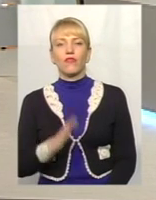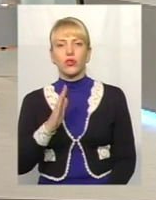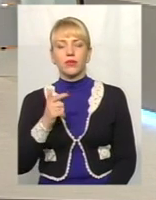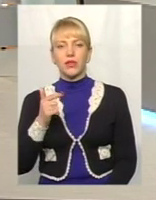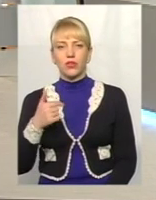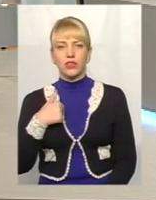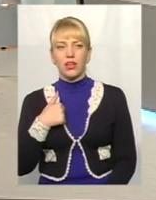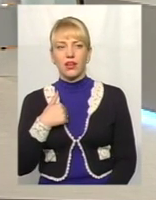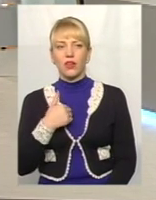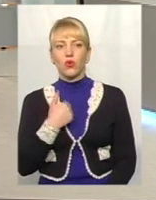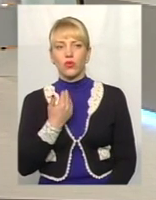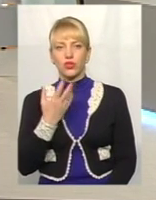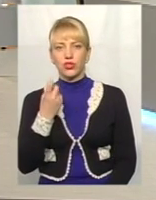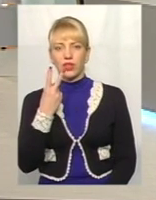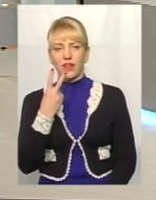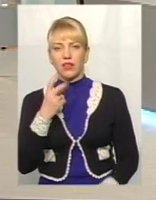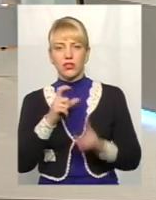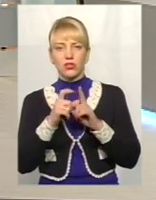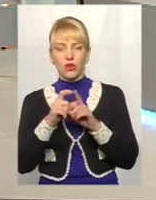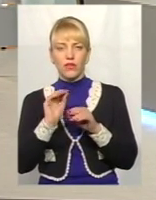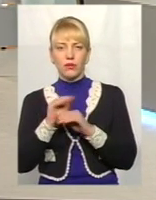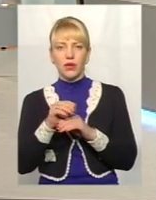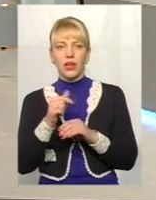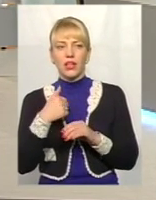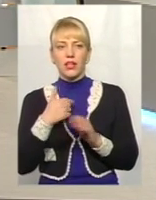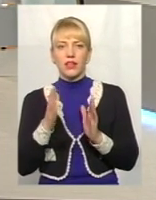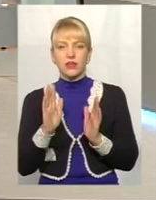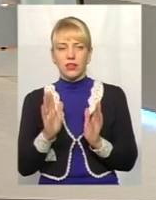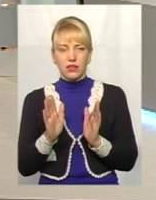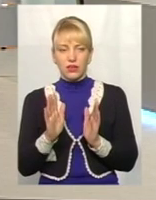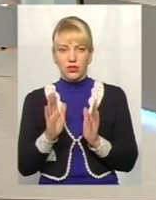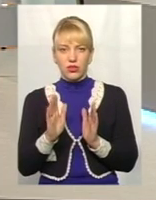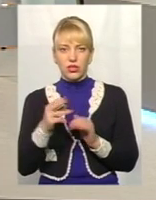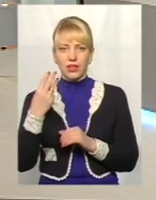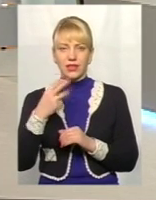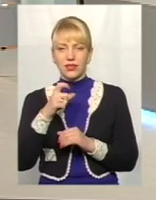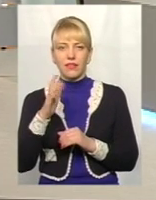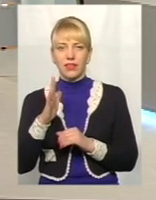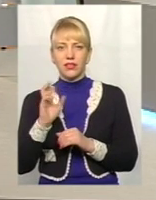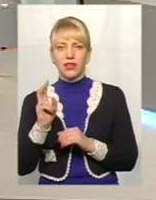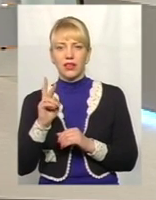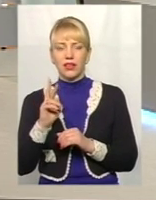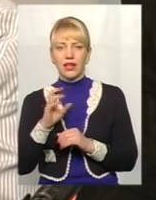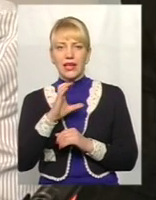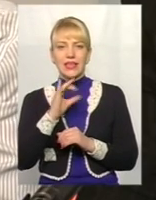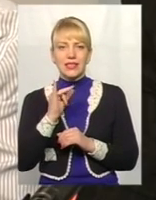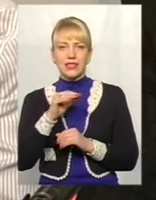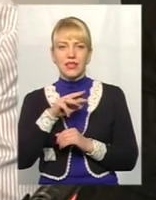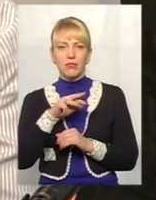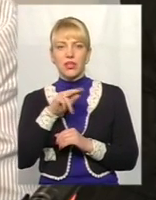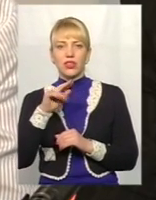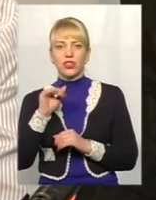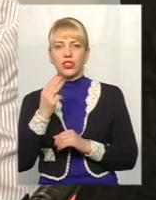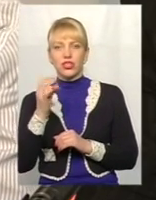я хочу два слова сказати вам, що я тільки що от 30 хвилин, як і Цимчишина.